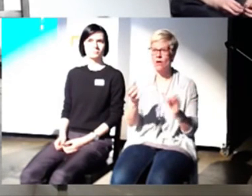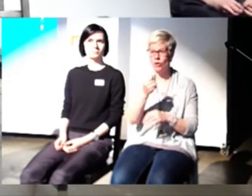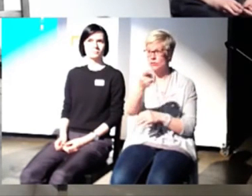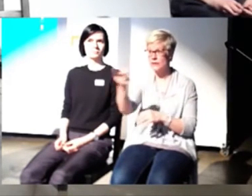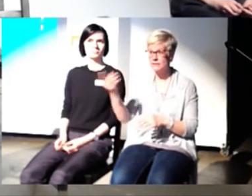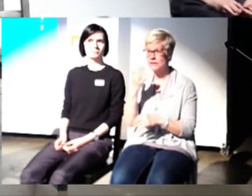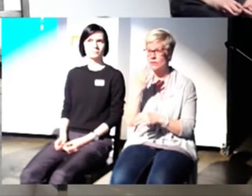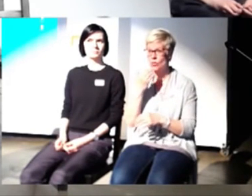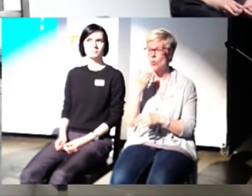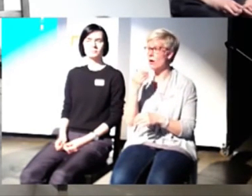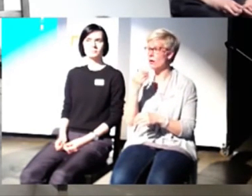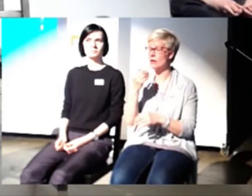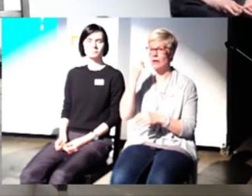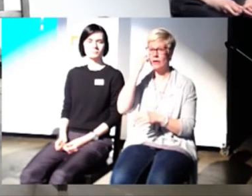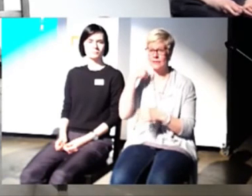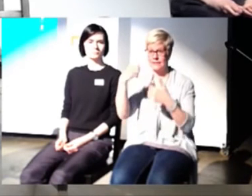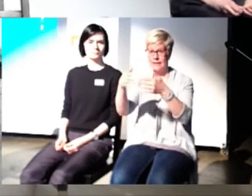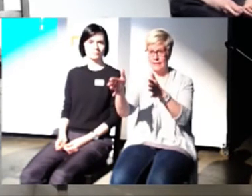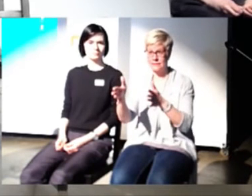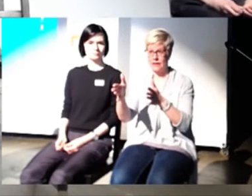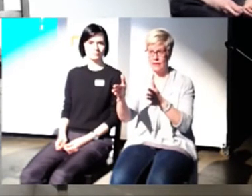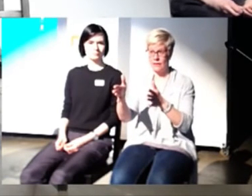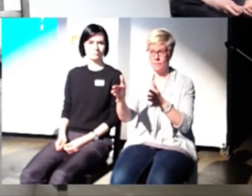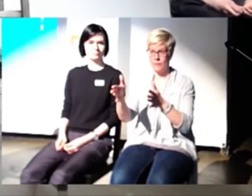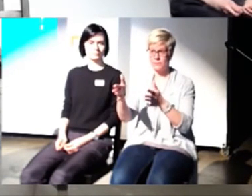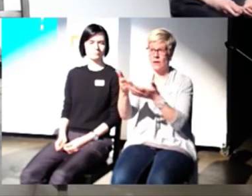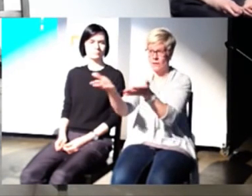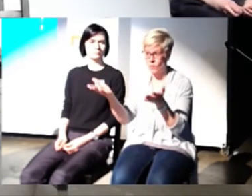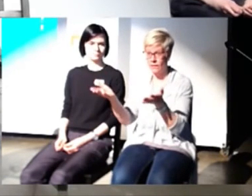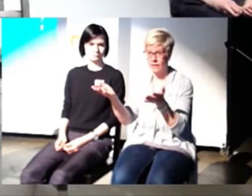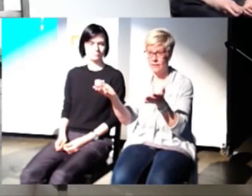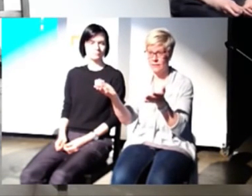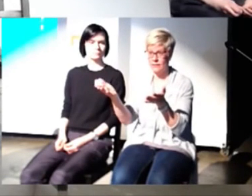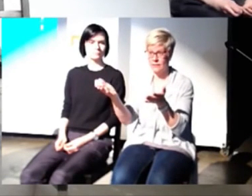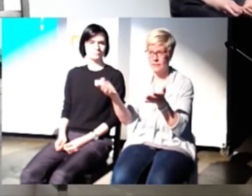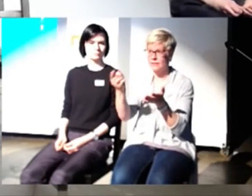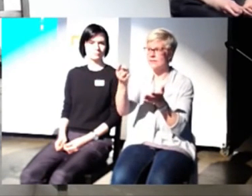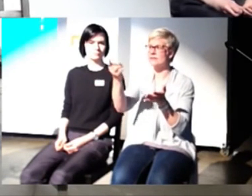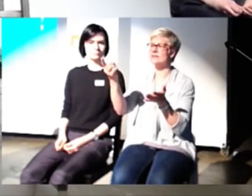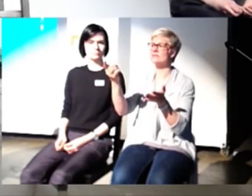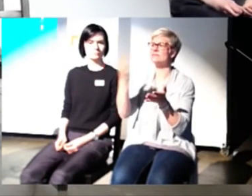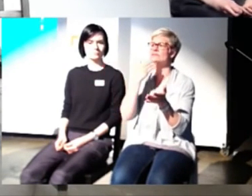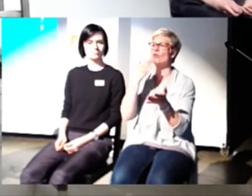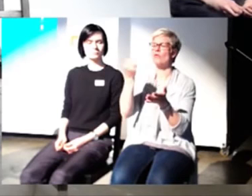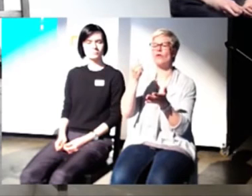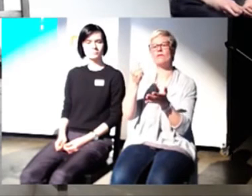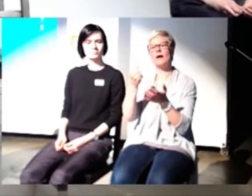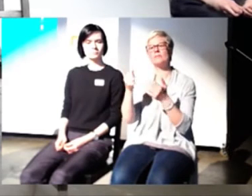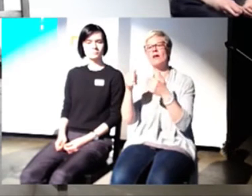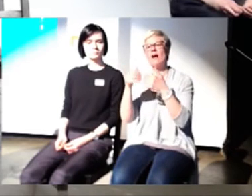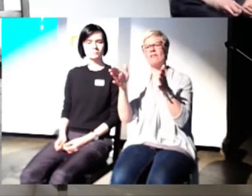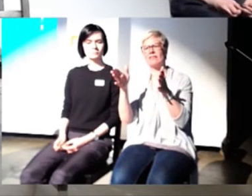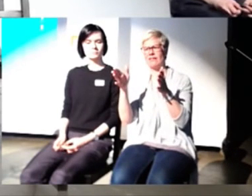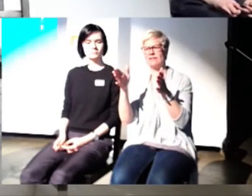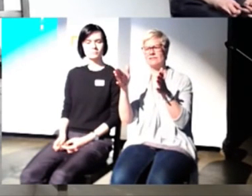jotka nyt olette residenssejä tarjoavista taloista täällä, niin avaa jotenkin sitä miettiä sitä tässä porukalla,